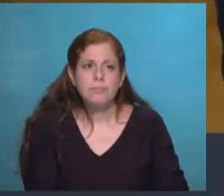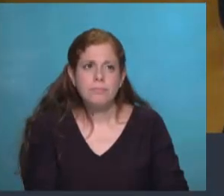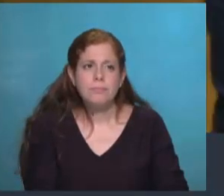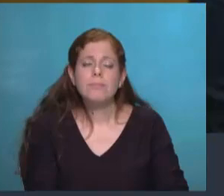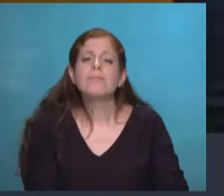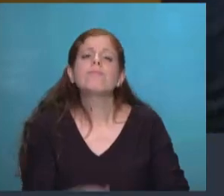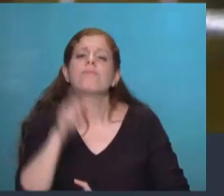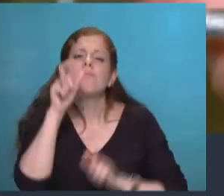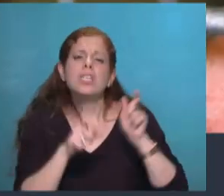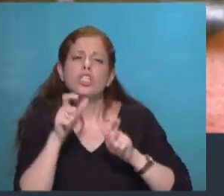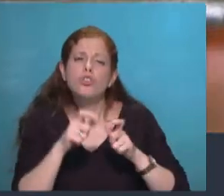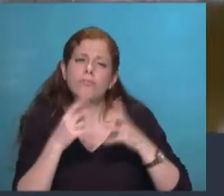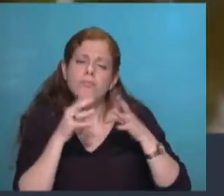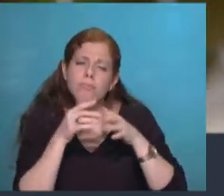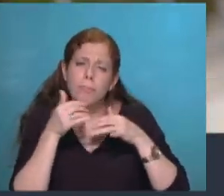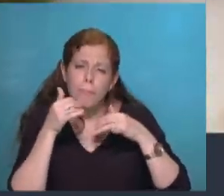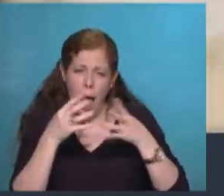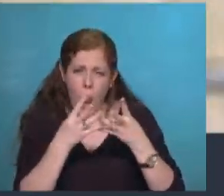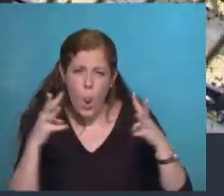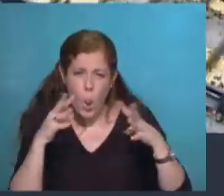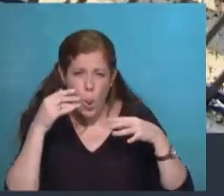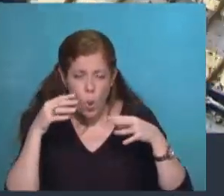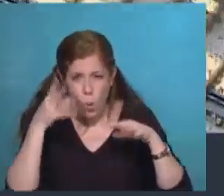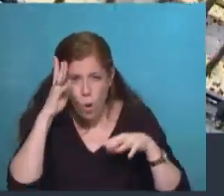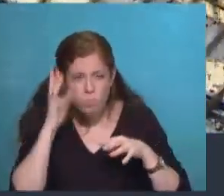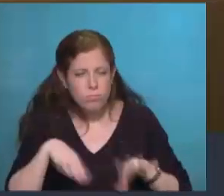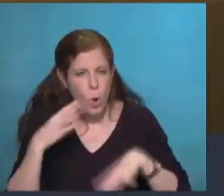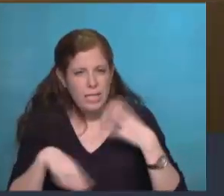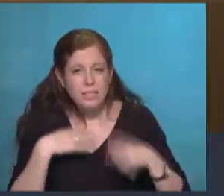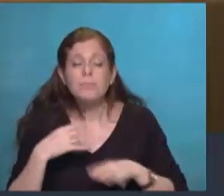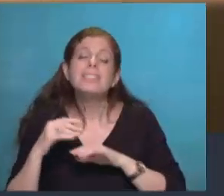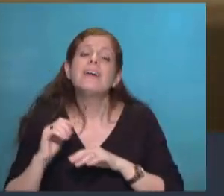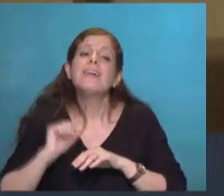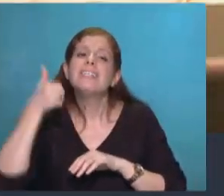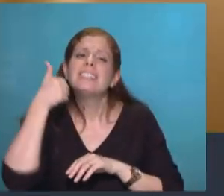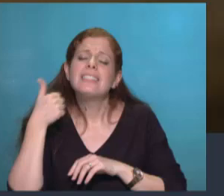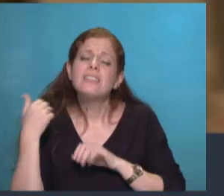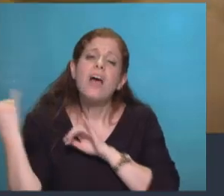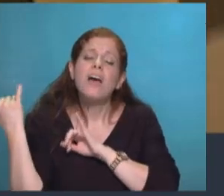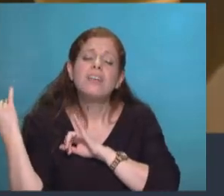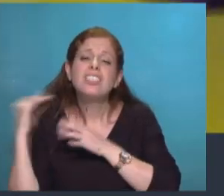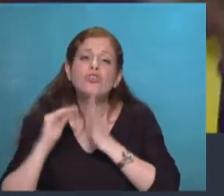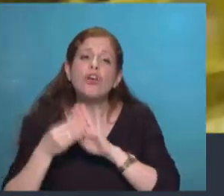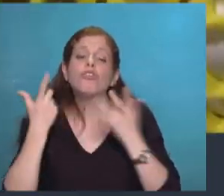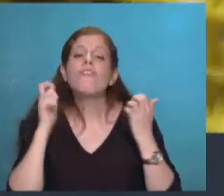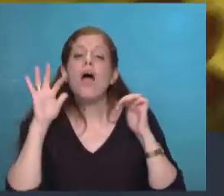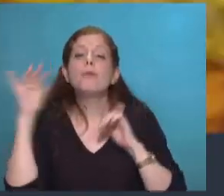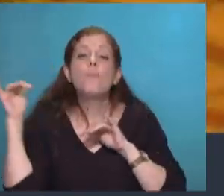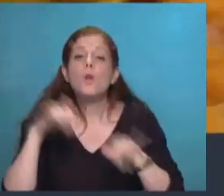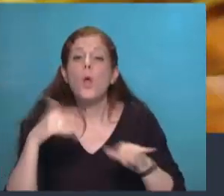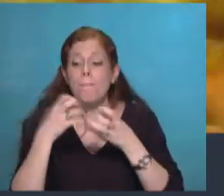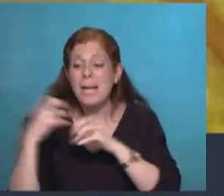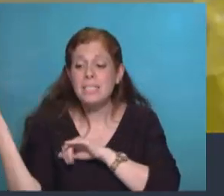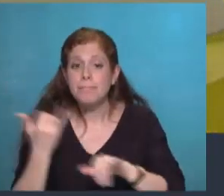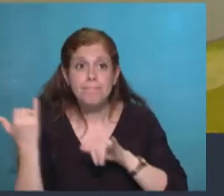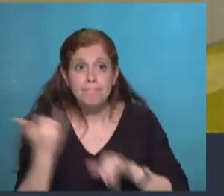הלולנים זוהמים. שר החקלאות אישר יבוא של 75 מיליון ביצים, בטענה שאחרת יהיה כאן